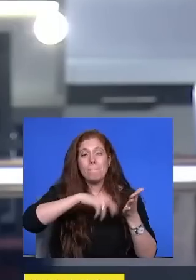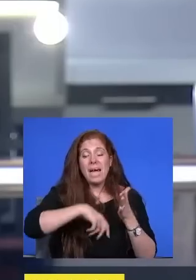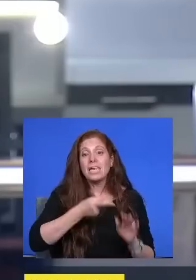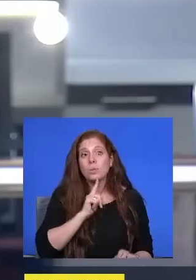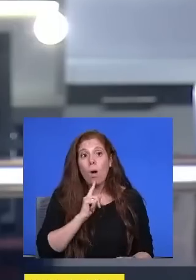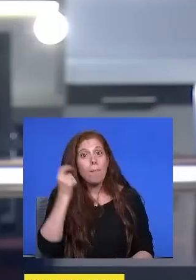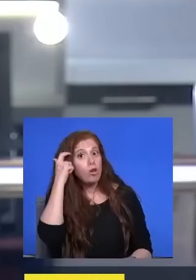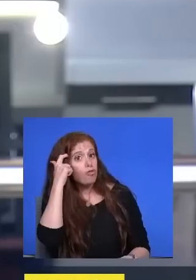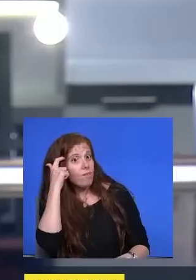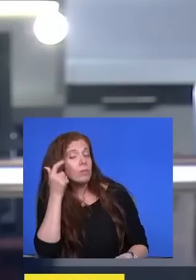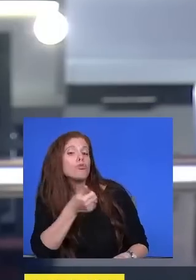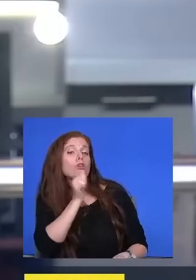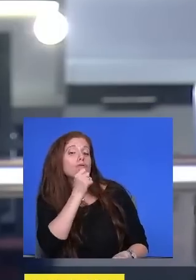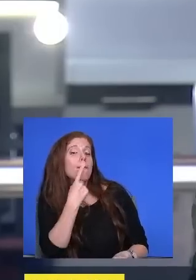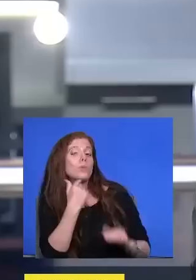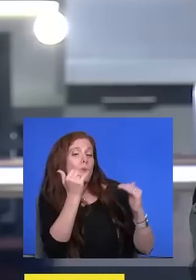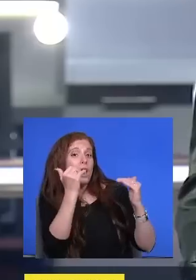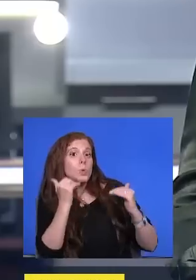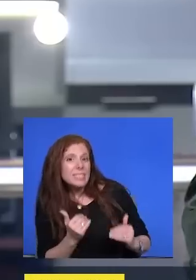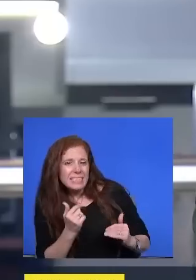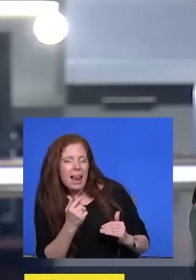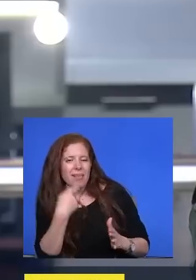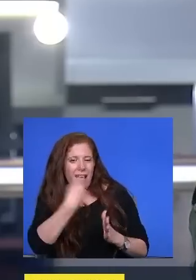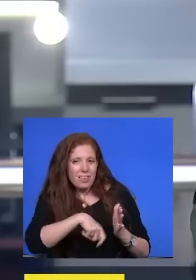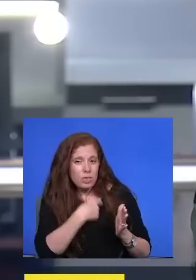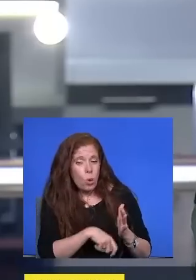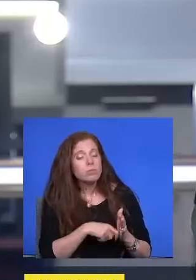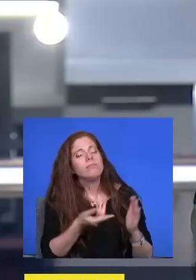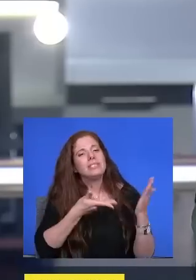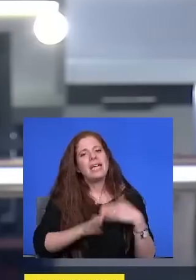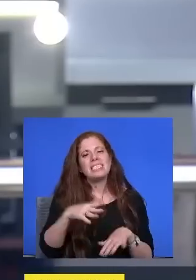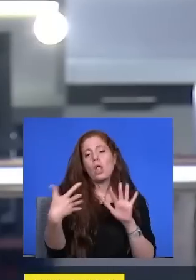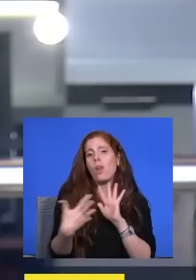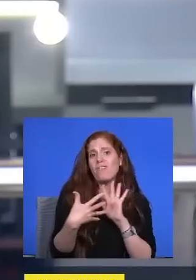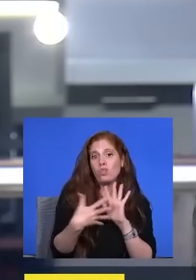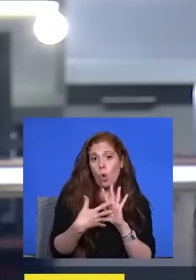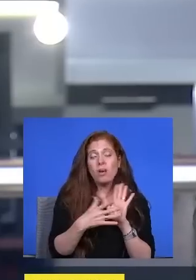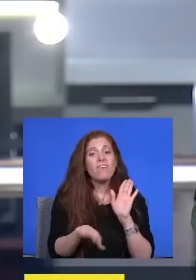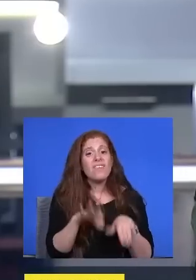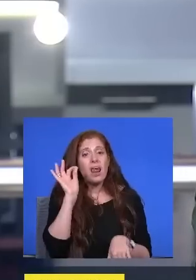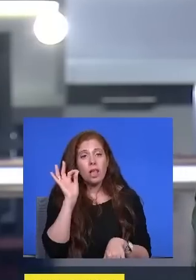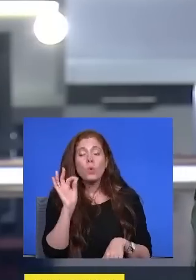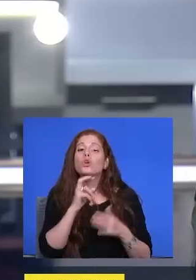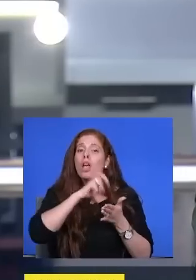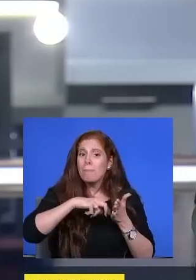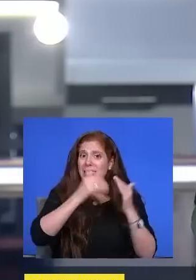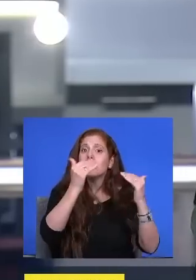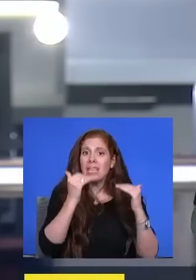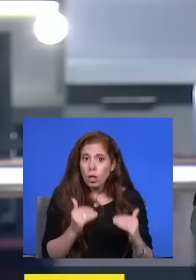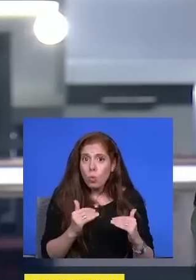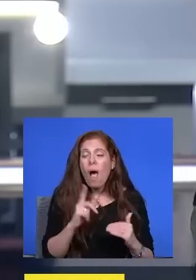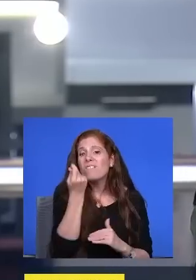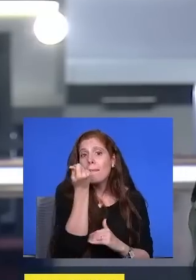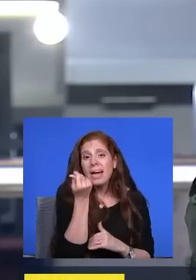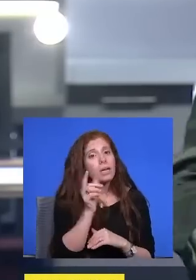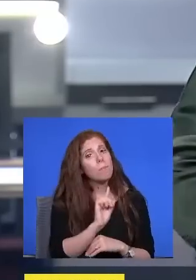סל הקניות שלכם. דנה ארקצי, כתבת התחום הכלכלי, יצאה לרשתות לבדוק וגילתה שהמיסים אכן ירדו, אבל המחירים עדיין